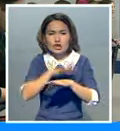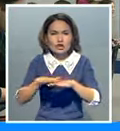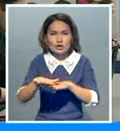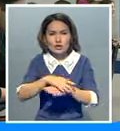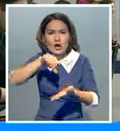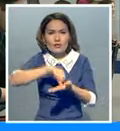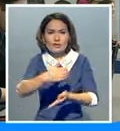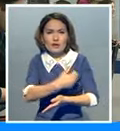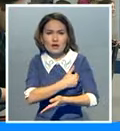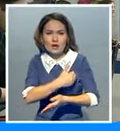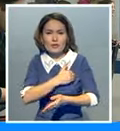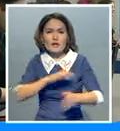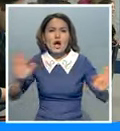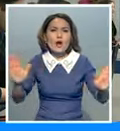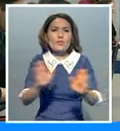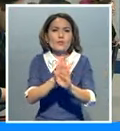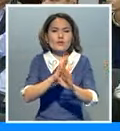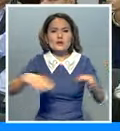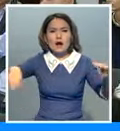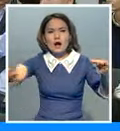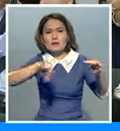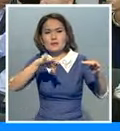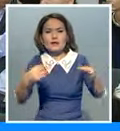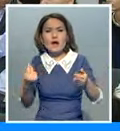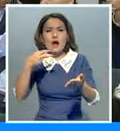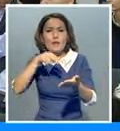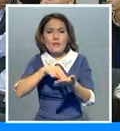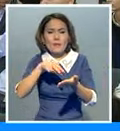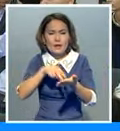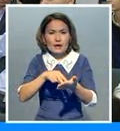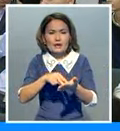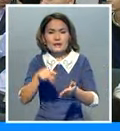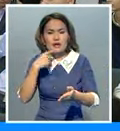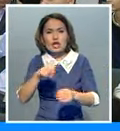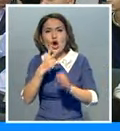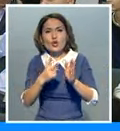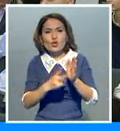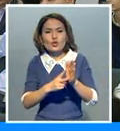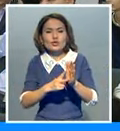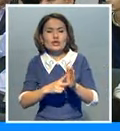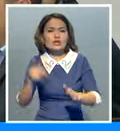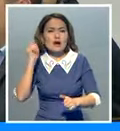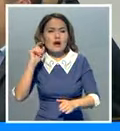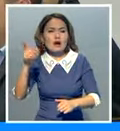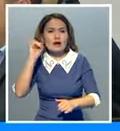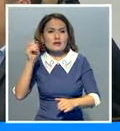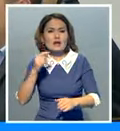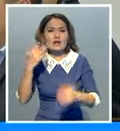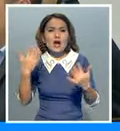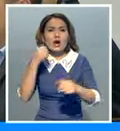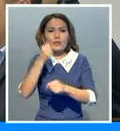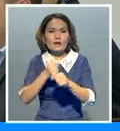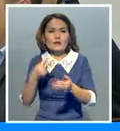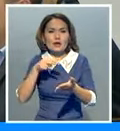жасырмады. Сондай халық әртісі музыкалық аспабының бағасын айтты. 17-ші ғасырда атақты шебер Антонио Страдиваридің қолымен жасалған